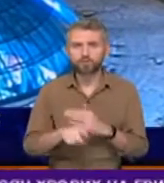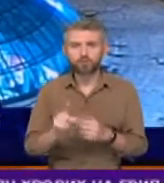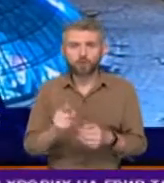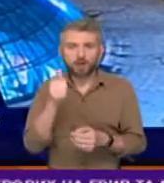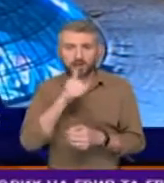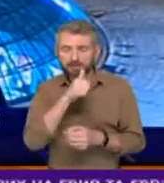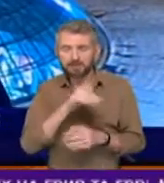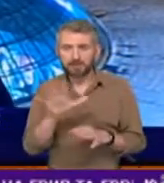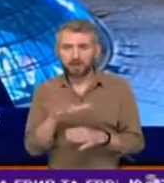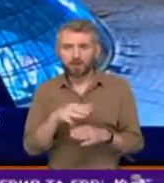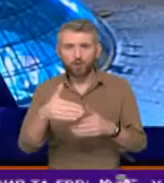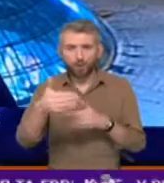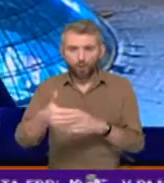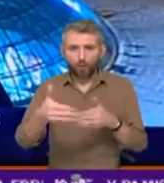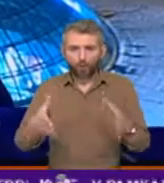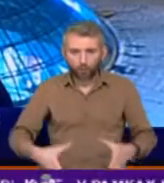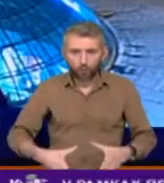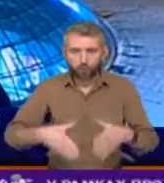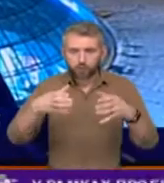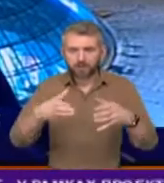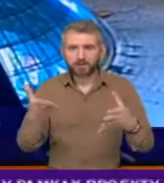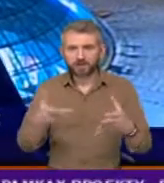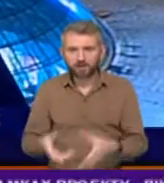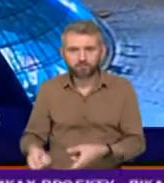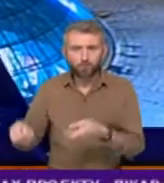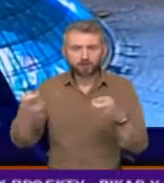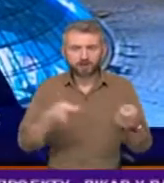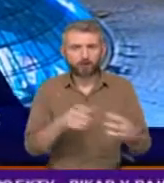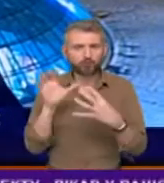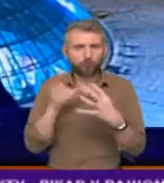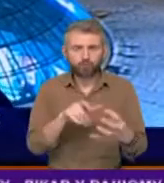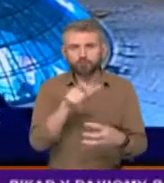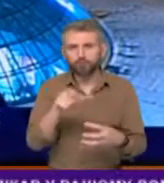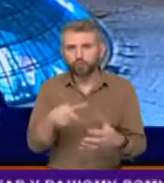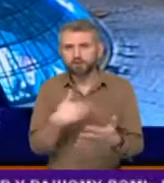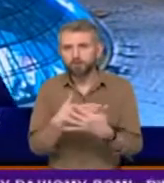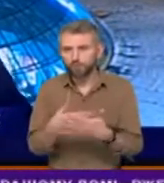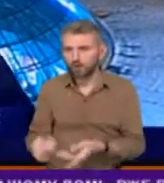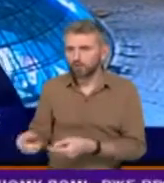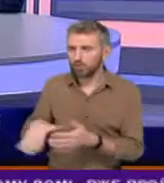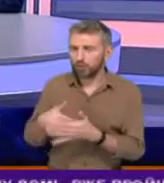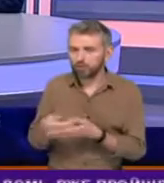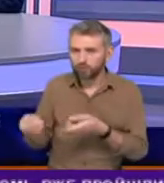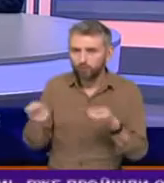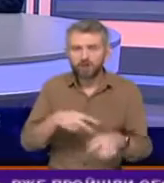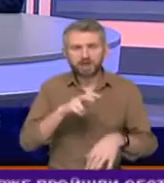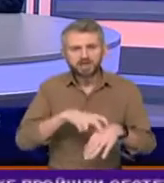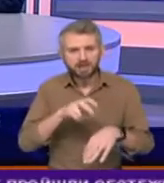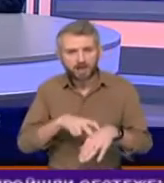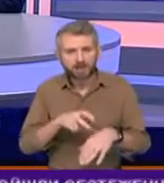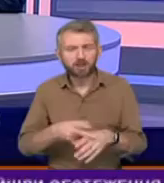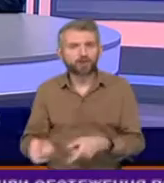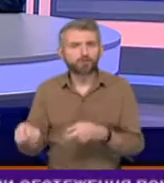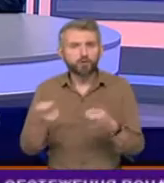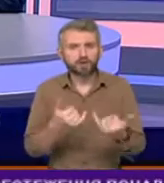не секрет, ці урни, які колись, пам'ятаєте, да, Тараси, возили там цими автобусами, люди начебто там лікарі, ну, лікарі там возять сьогодні.